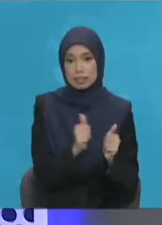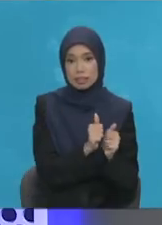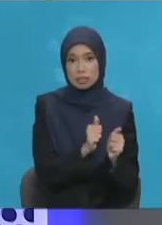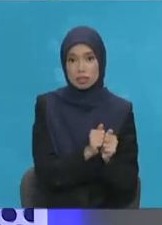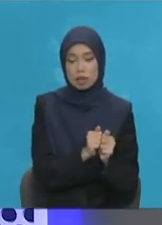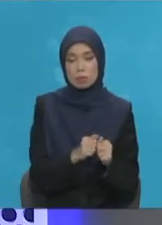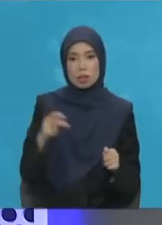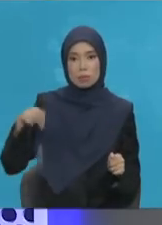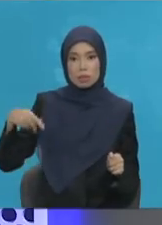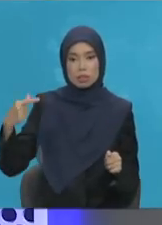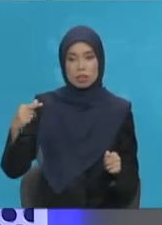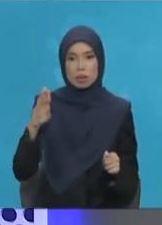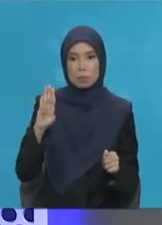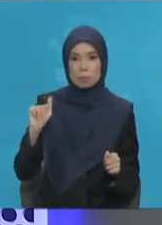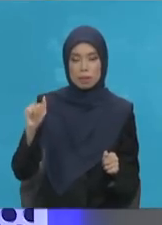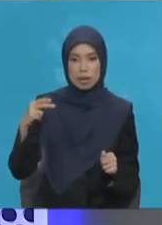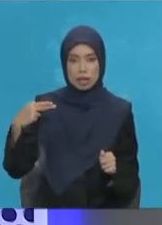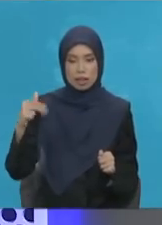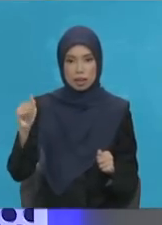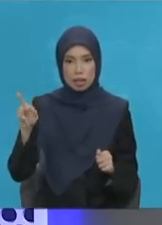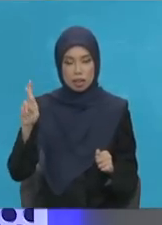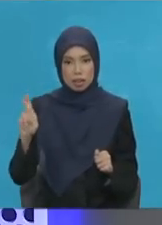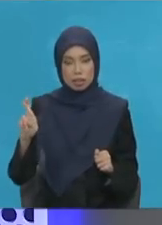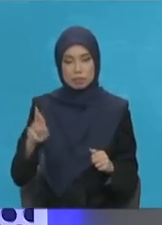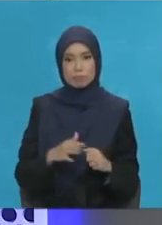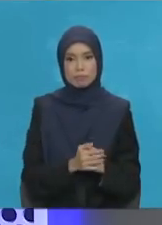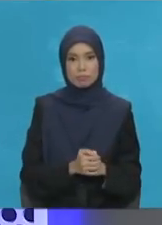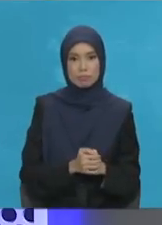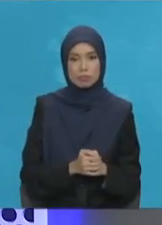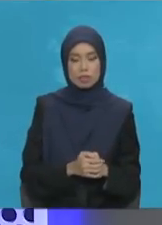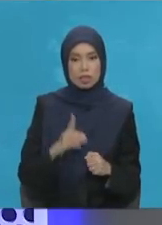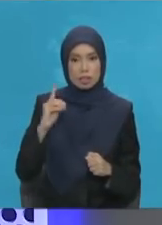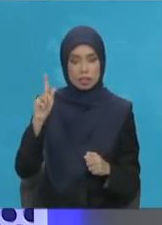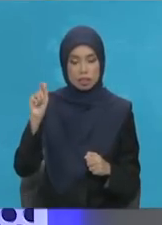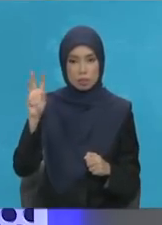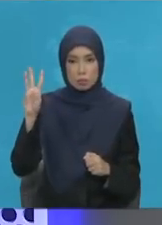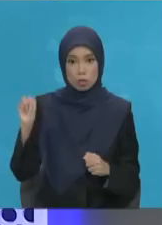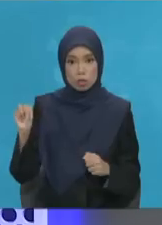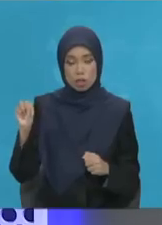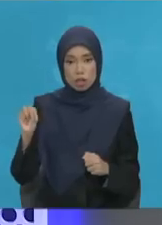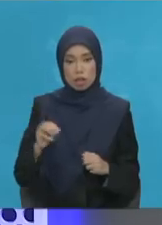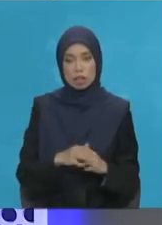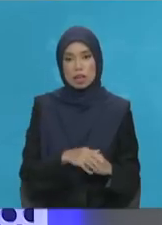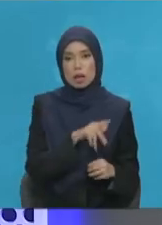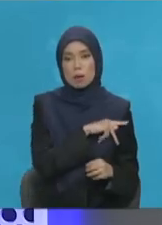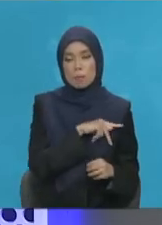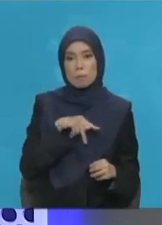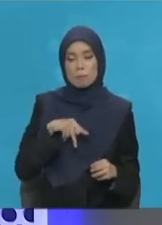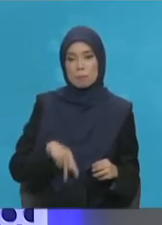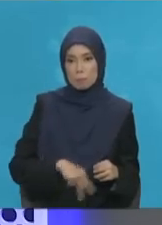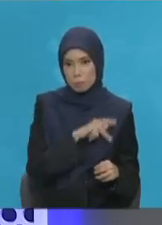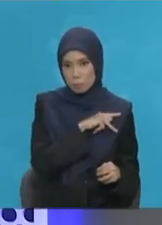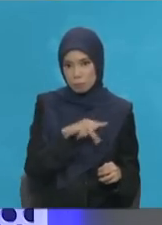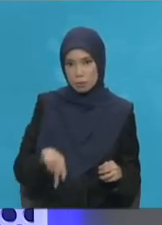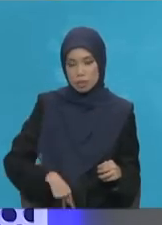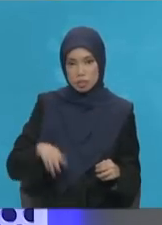sahibul Mal Pangeran Muda Haji Jefri bolkia Sri Pangeran Muda Abdul Malik Ibni